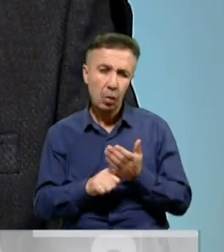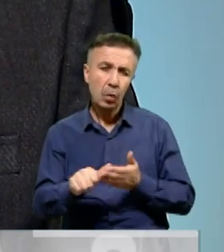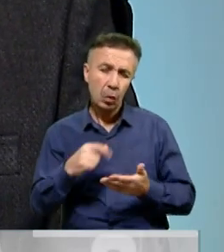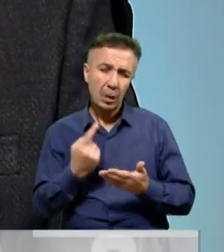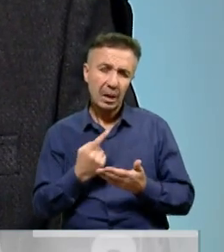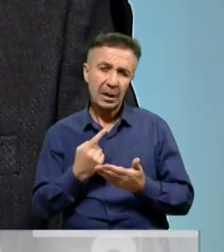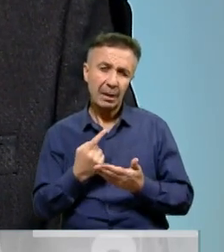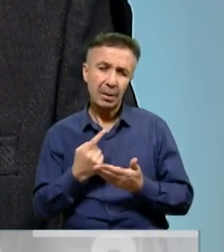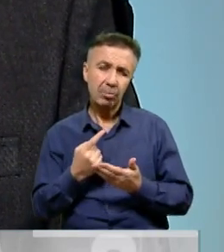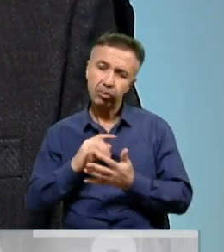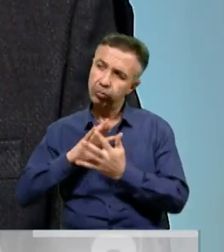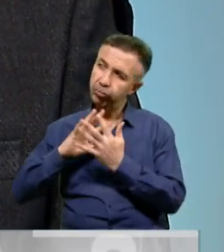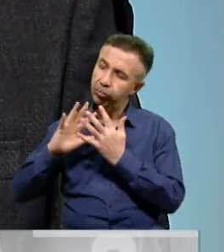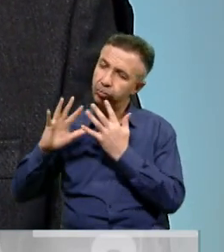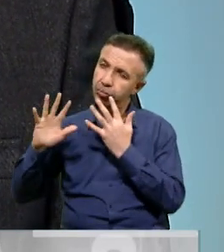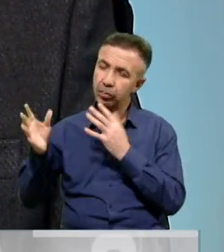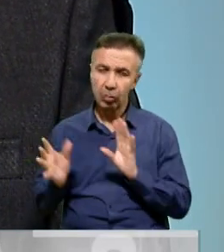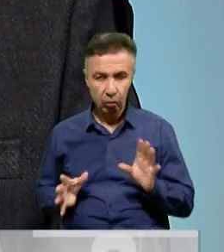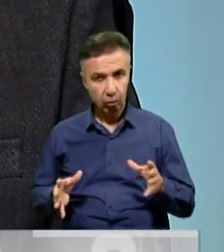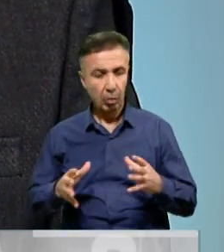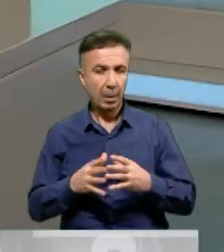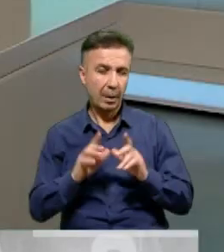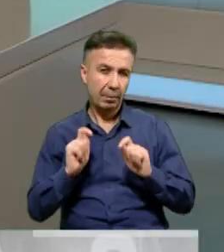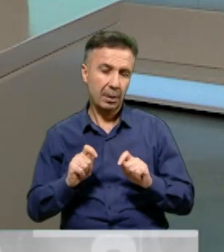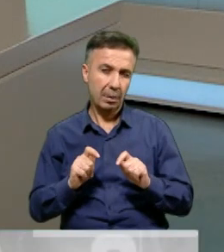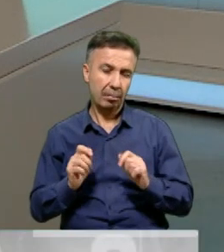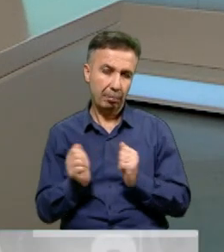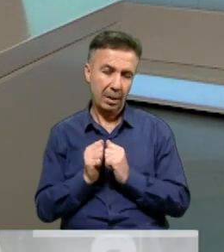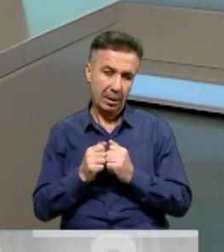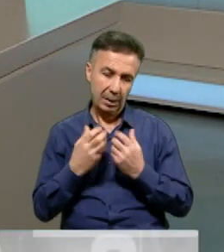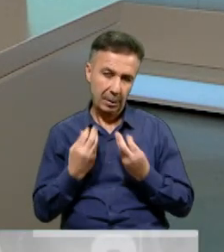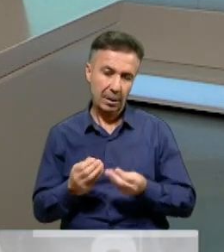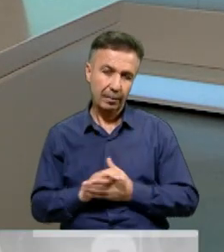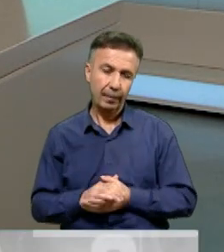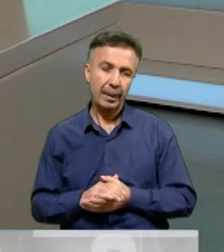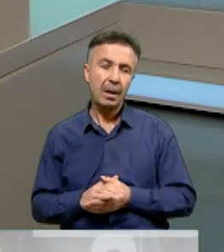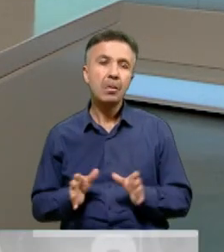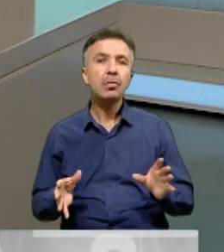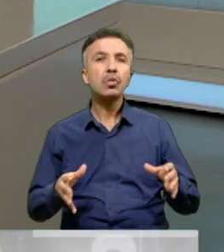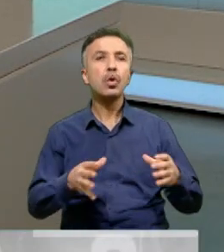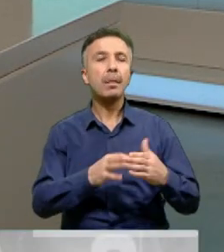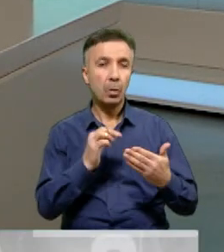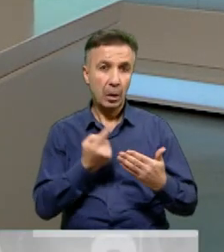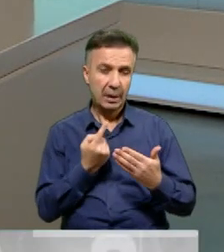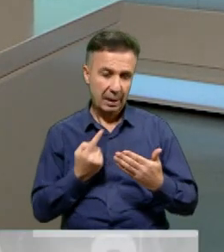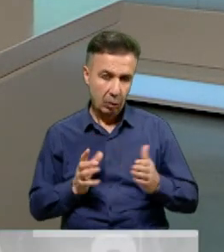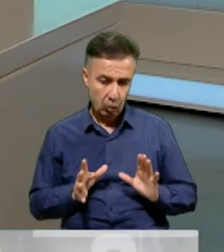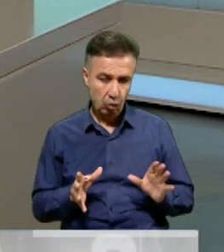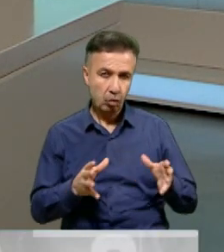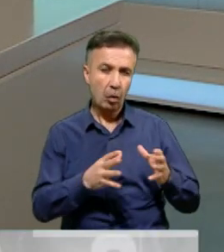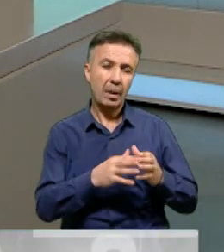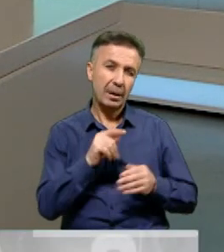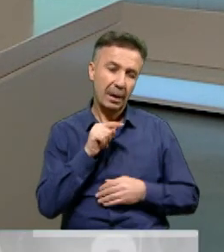tertip sırasına göre cem ettiler. Yani bir araya getirdiler. Bir araya getirdiler, topladılar ve